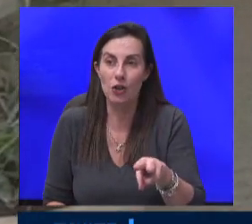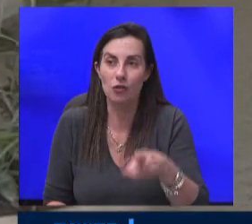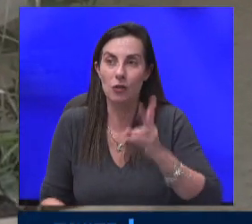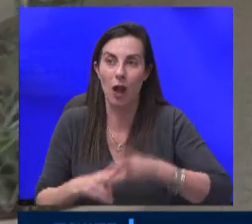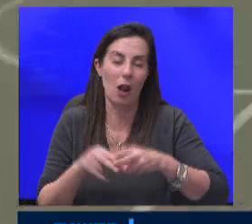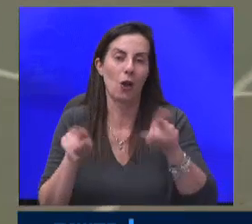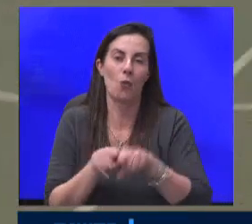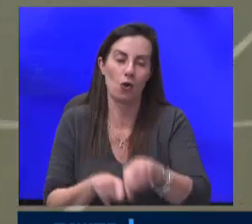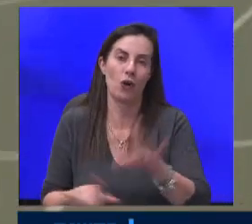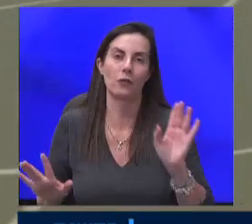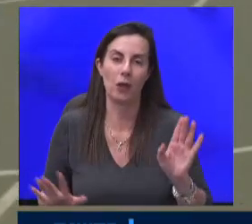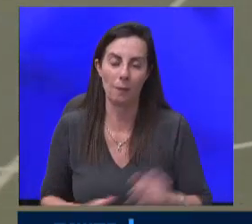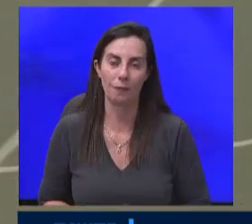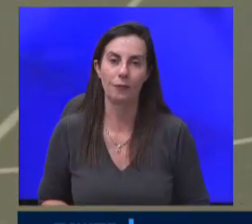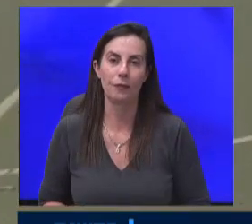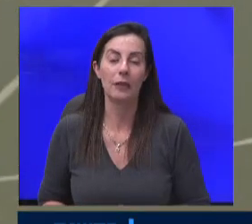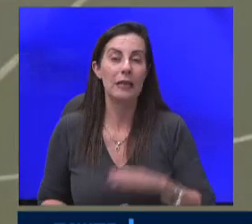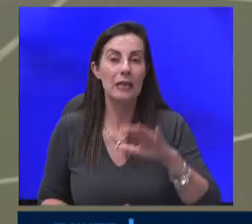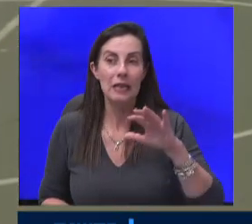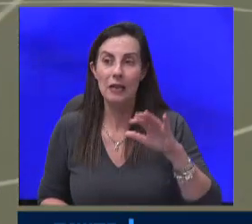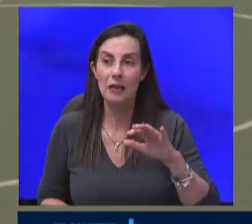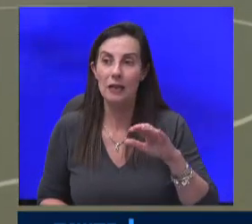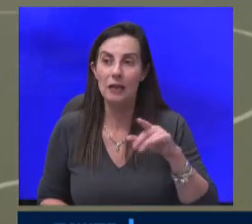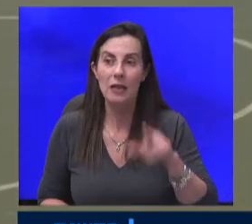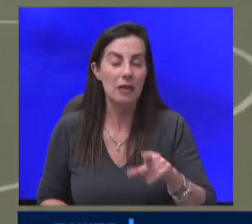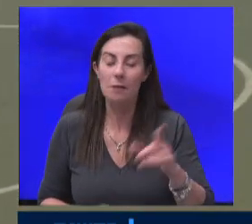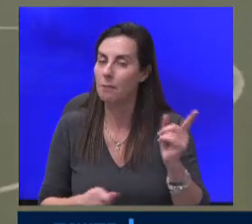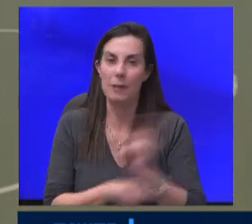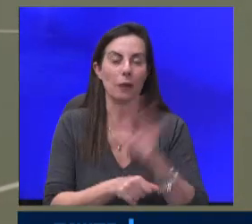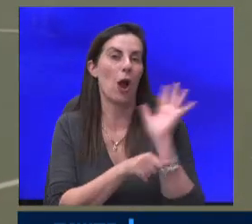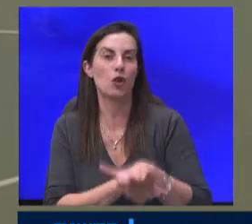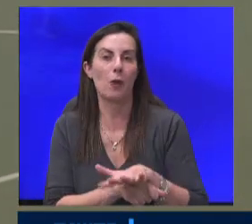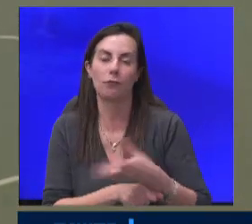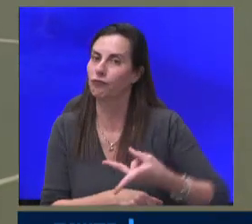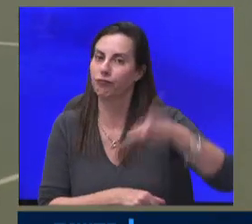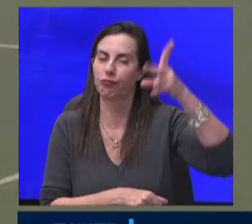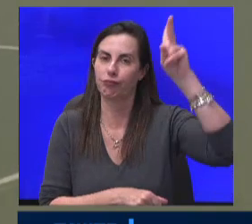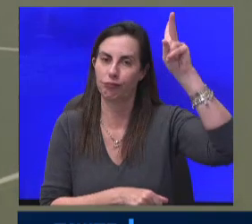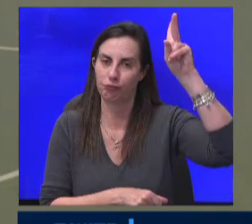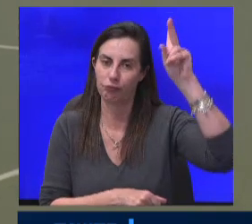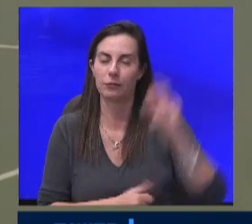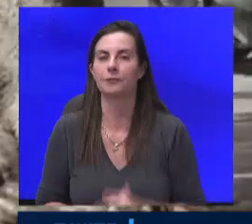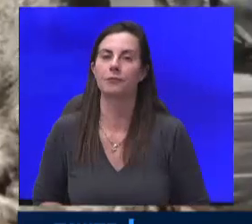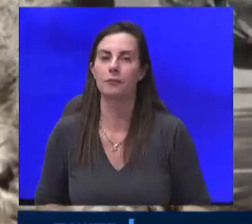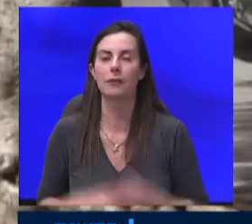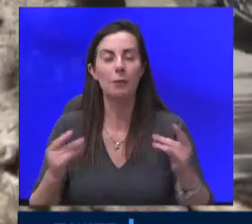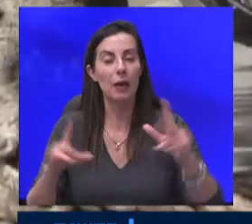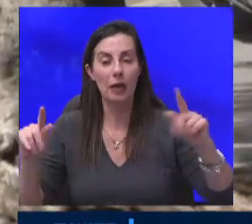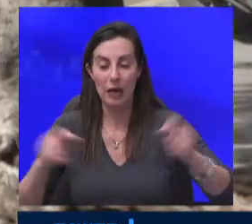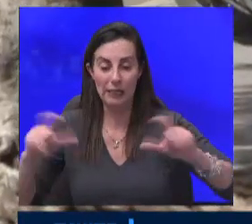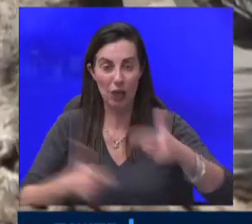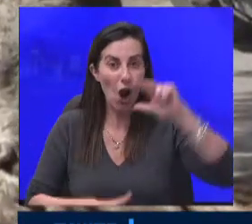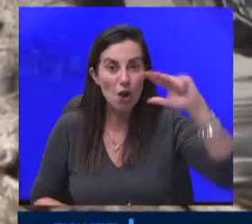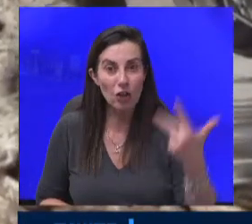כזאת באוכלוסייה. היא מיד מהדהדת את זה ומגבירה את ההדבקה. הסגר השלישי על אזרחי